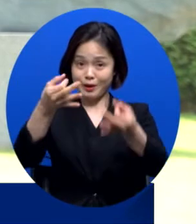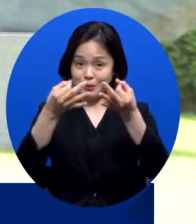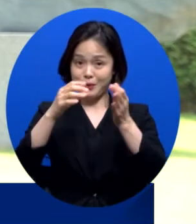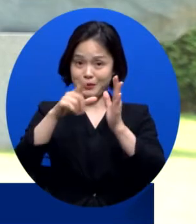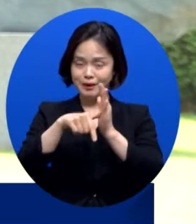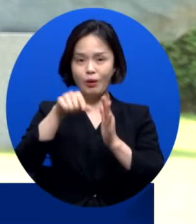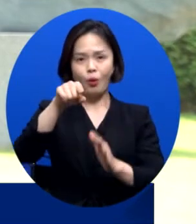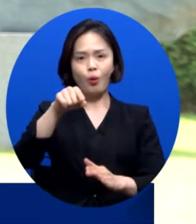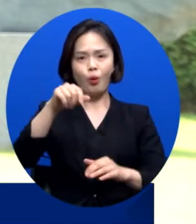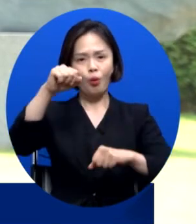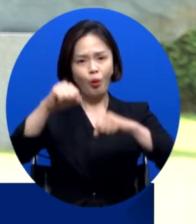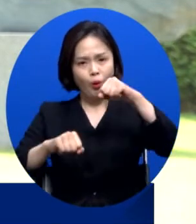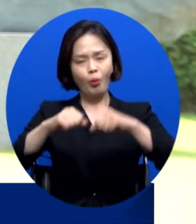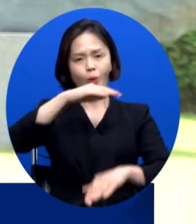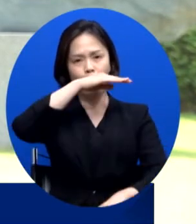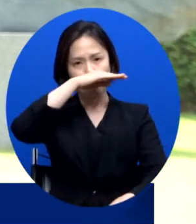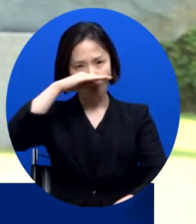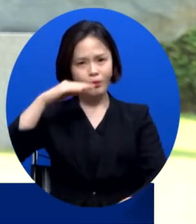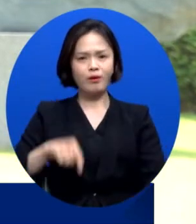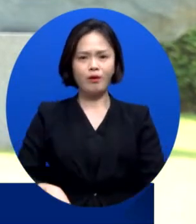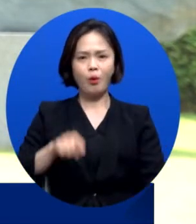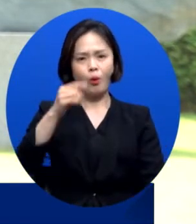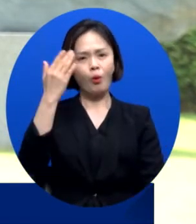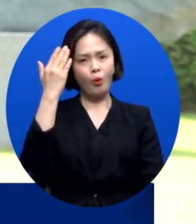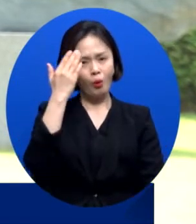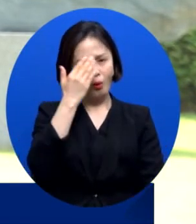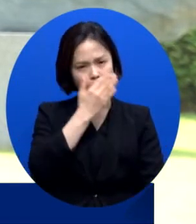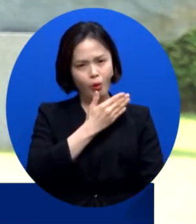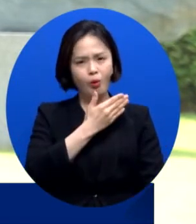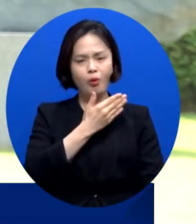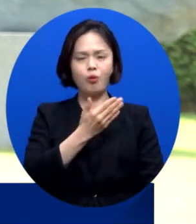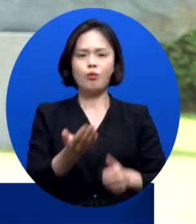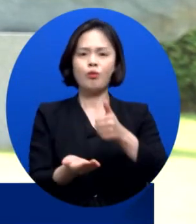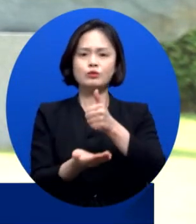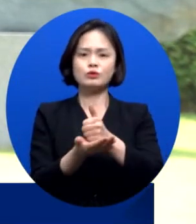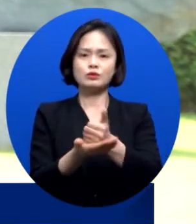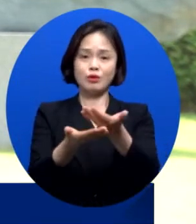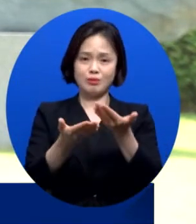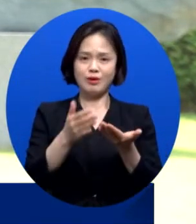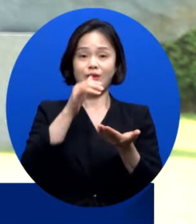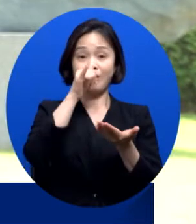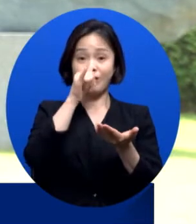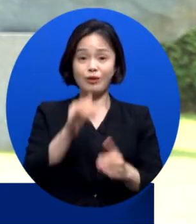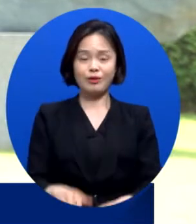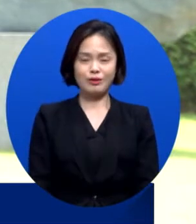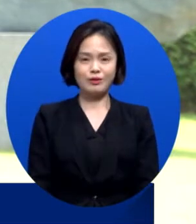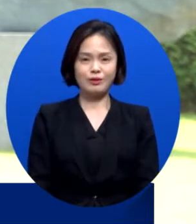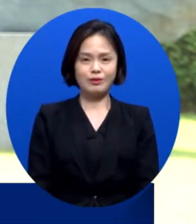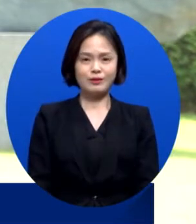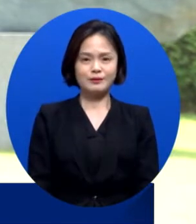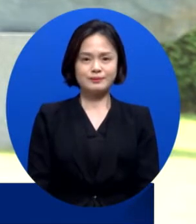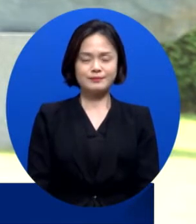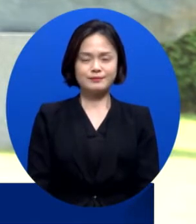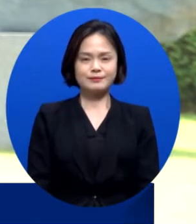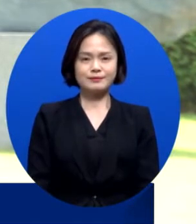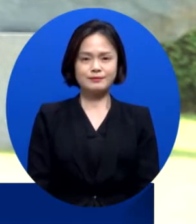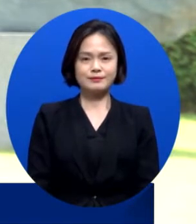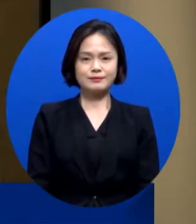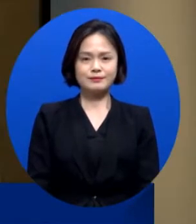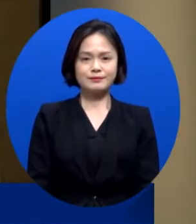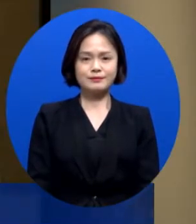계단이다 순수한 교단 이다 그리고 물들지 않은 교단이 다 이런 말을 듣게